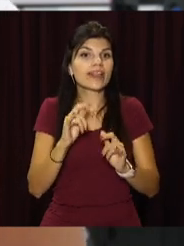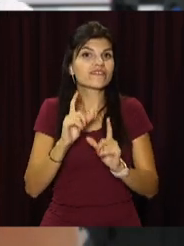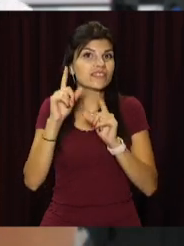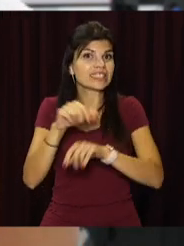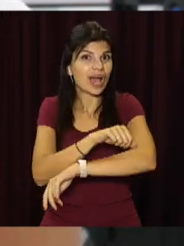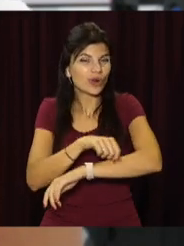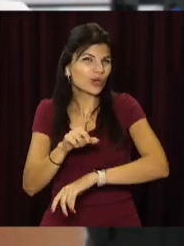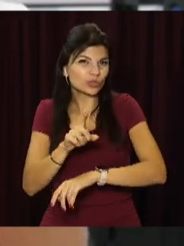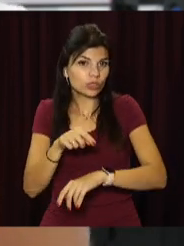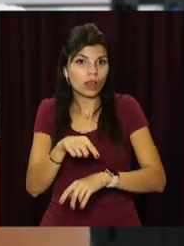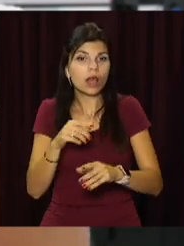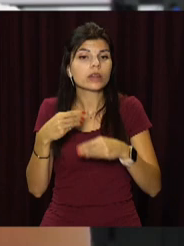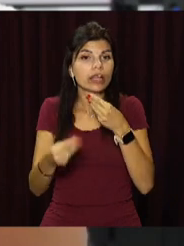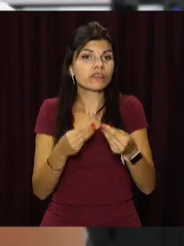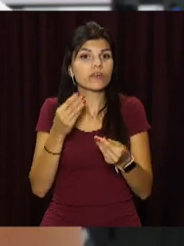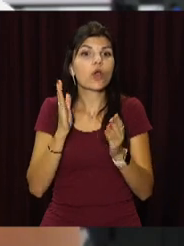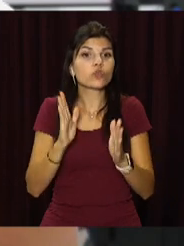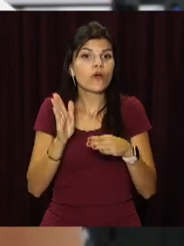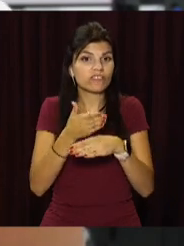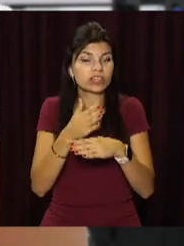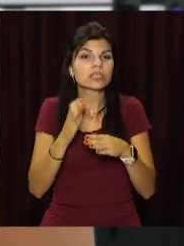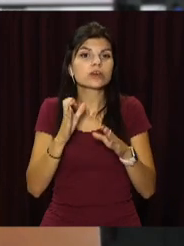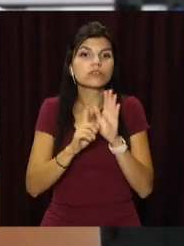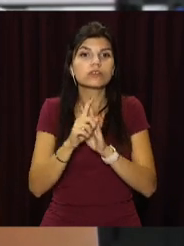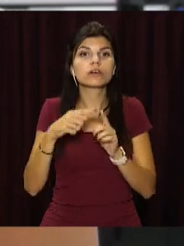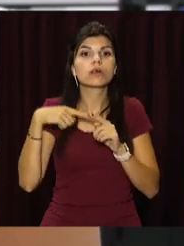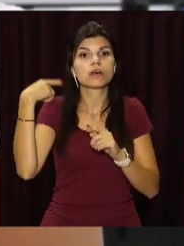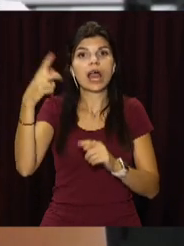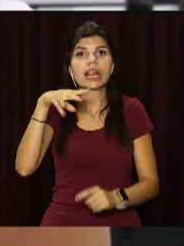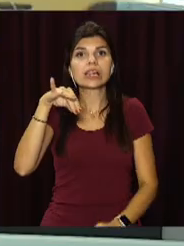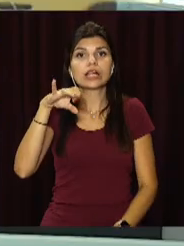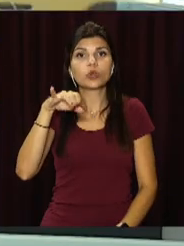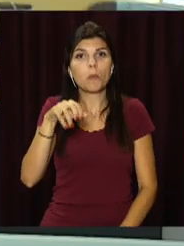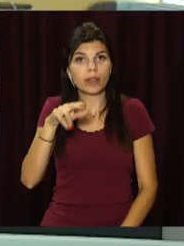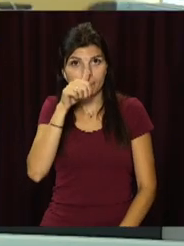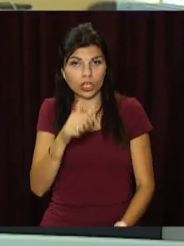кордон розпочнуть надаватися в цьому відділі з листопада місяця.